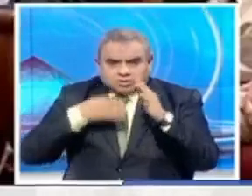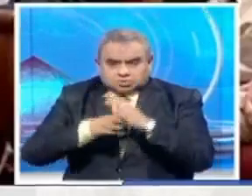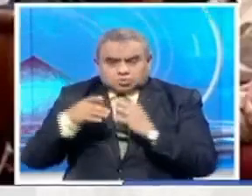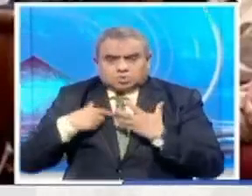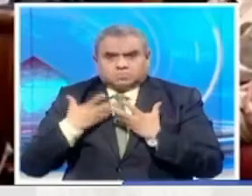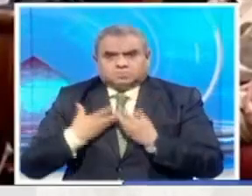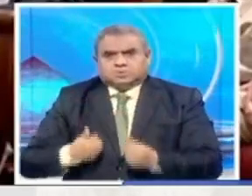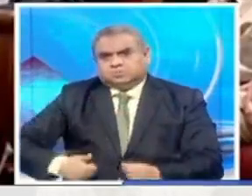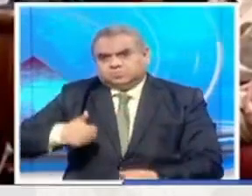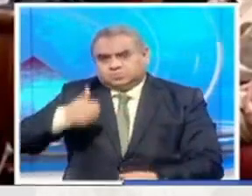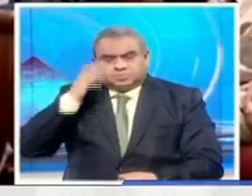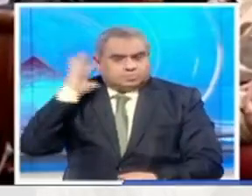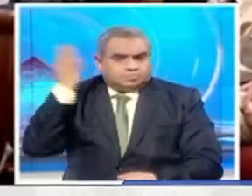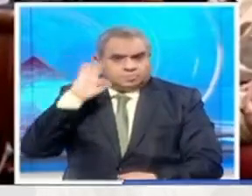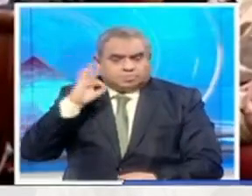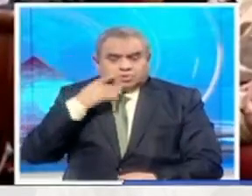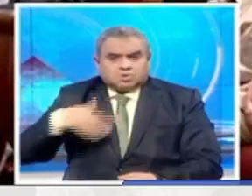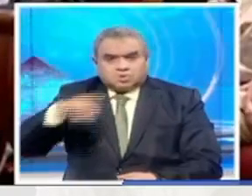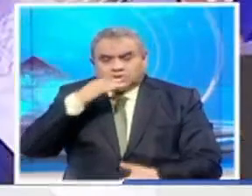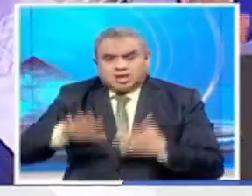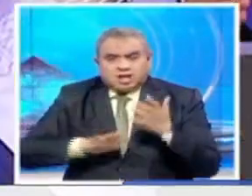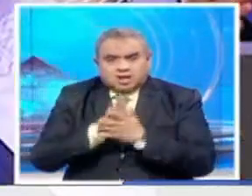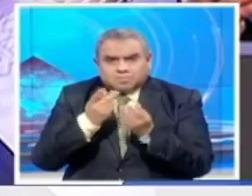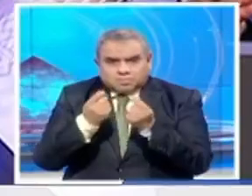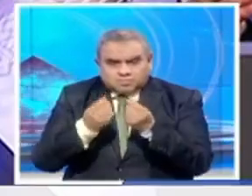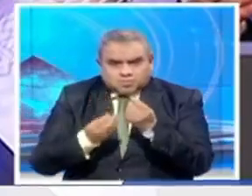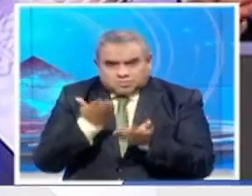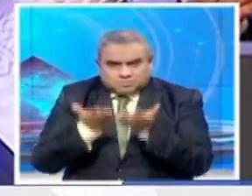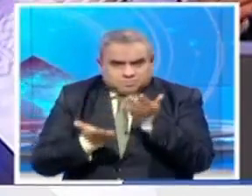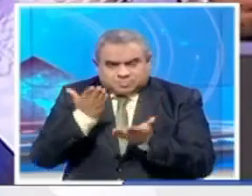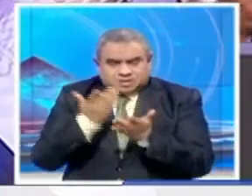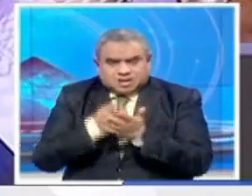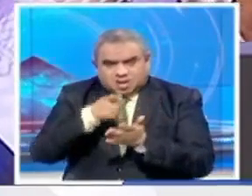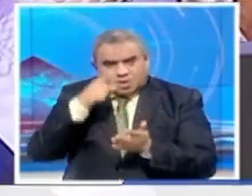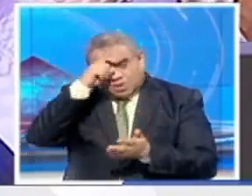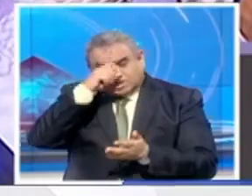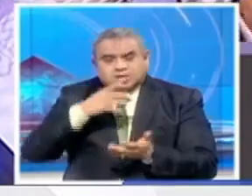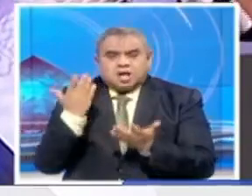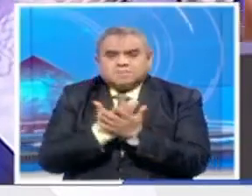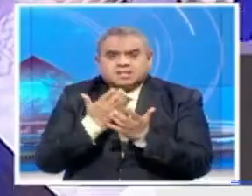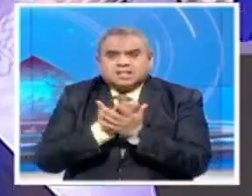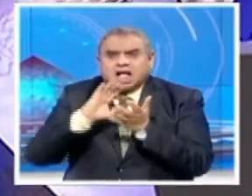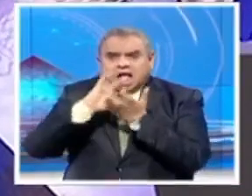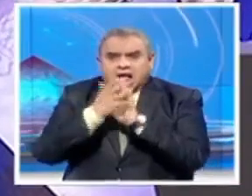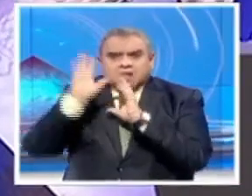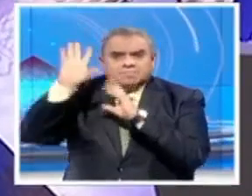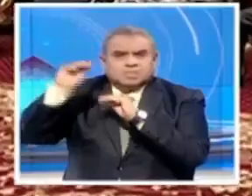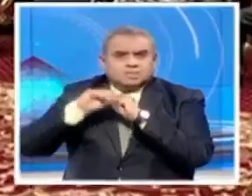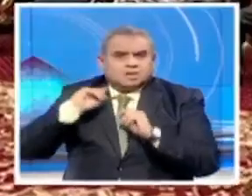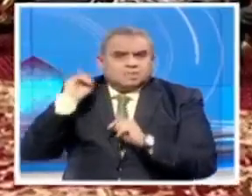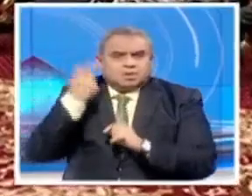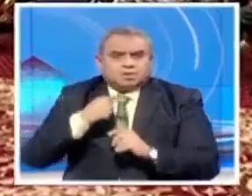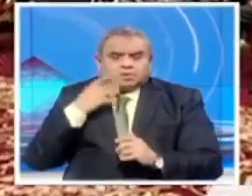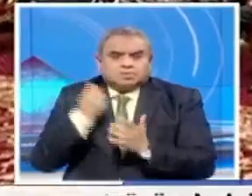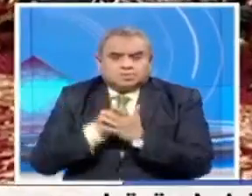بأنه الأفضل، مؤكدا أن الأزمة الاقتصادية ليست معيارا لقياس قدرات الدولة الكبيرة. إذا